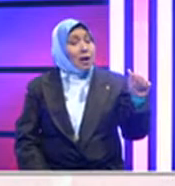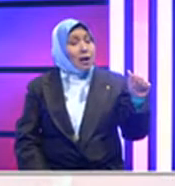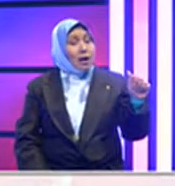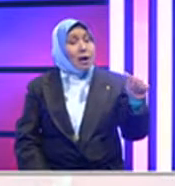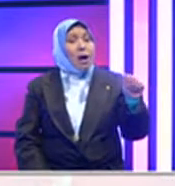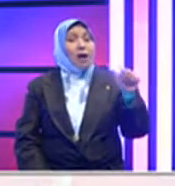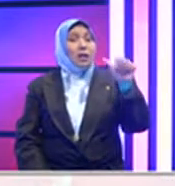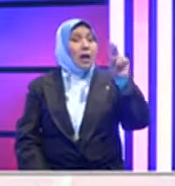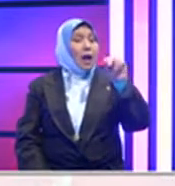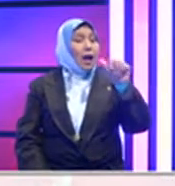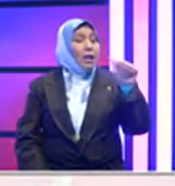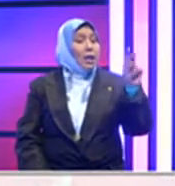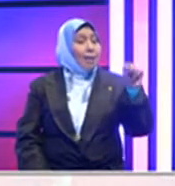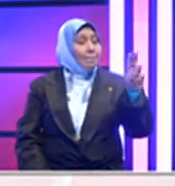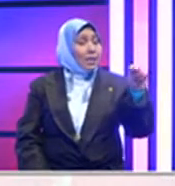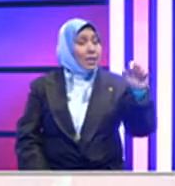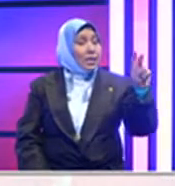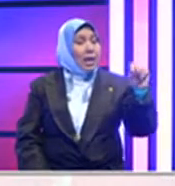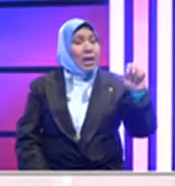Ana Minal